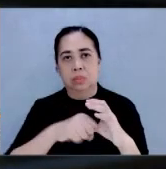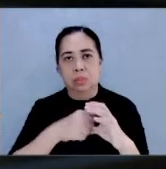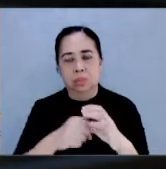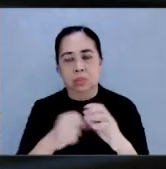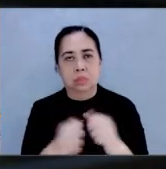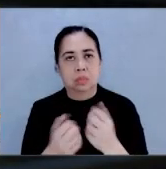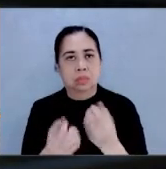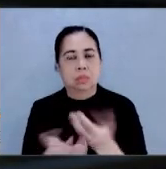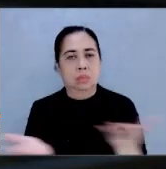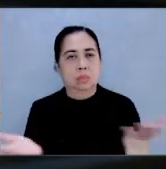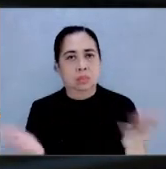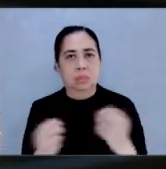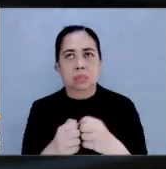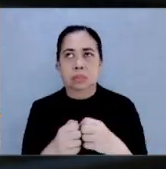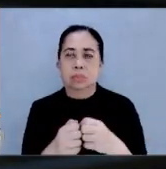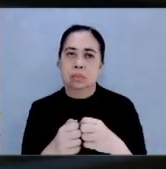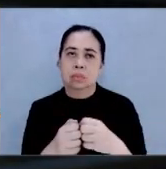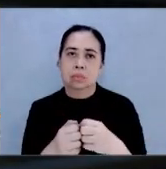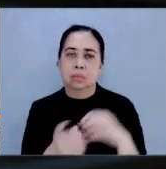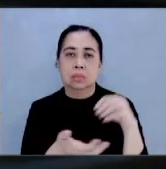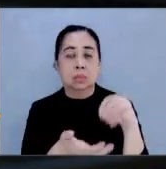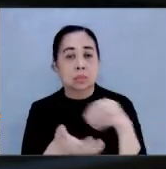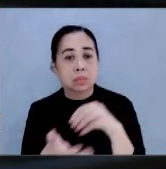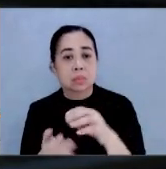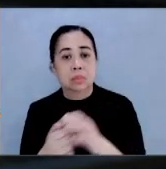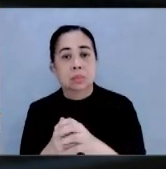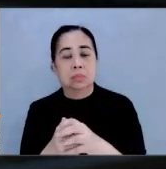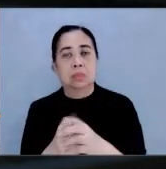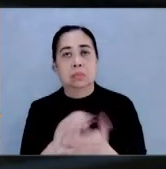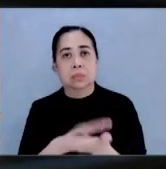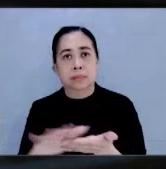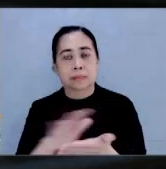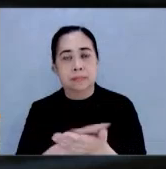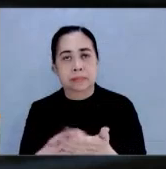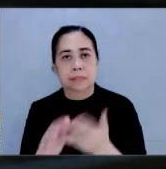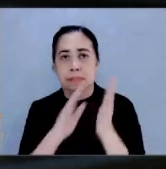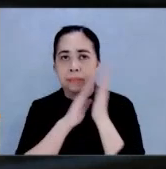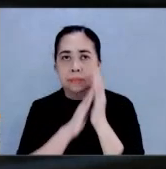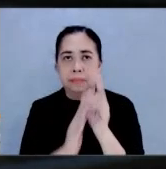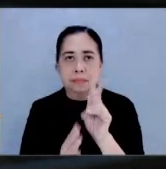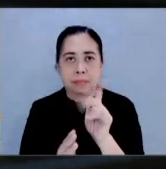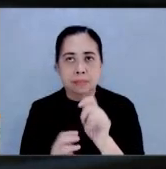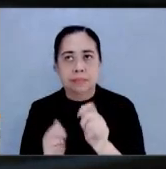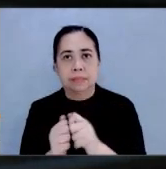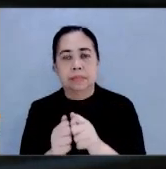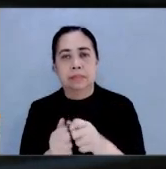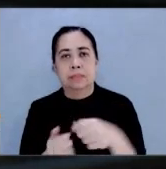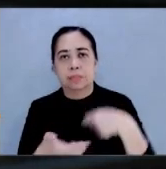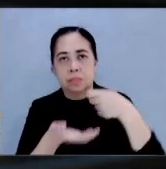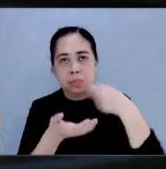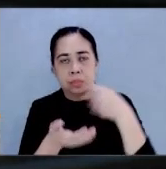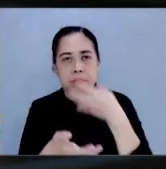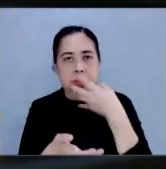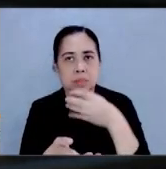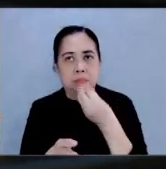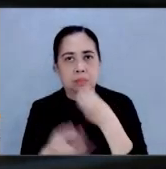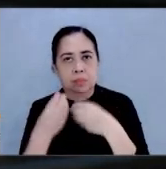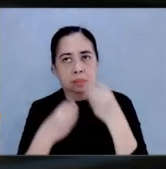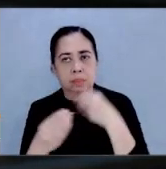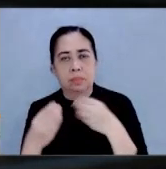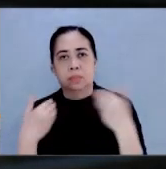sila ng mga relief goods, hygiene at sleeping kits, maging nagkaroon din ng mga hot meals at saka meron